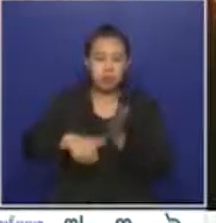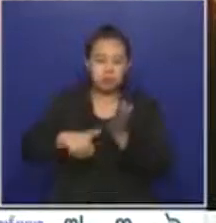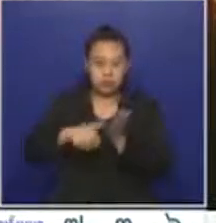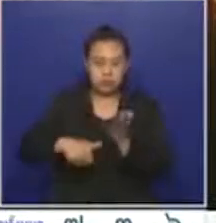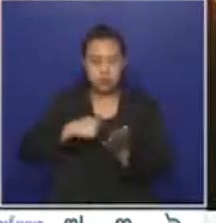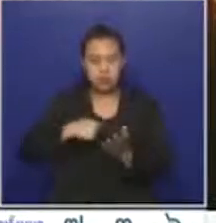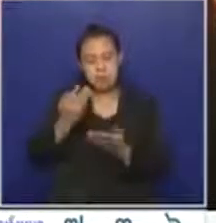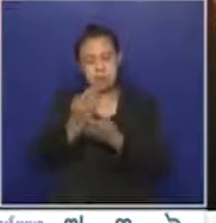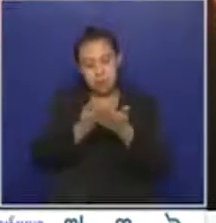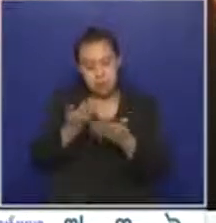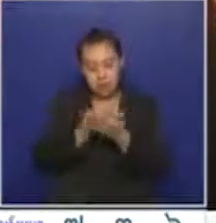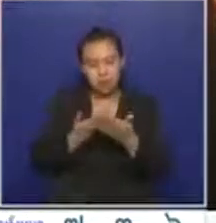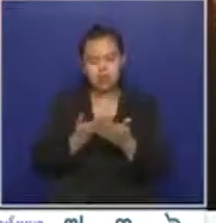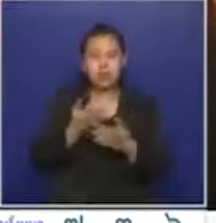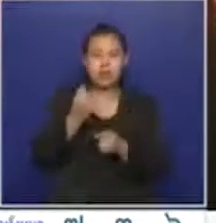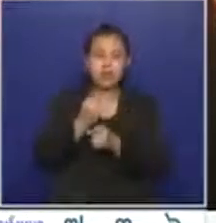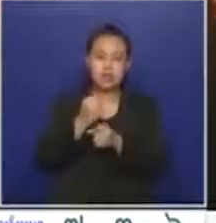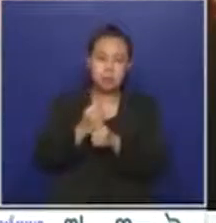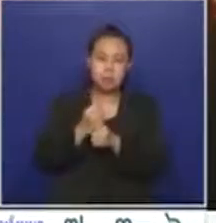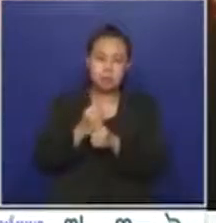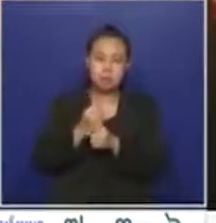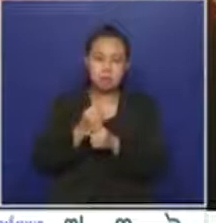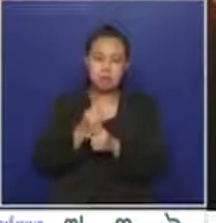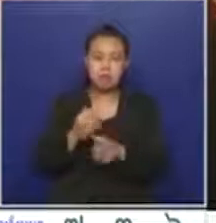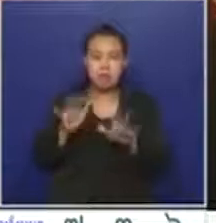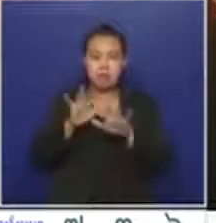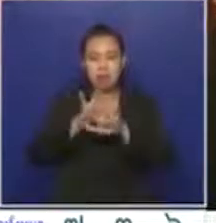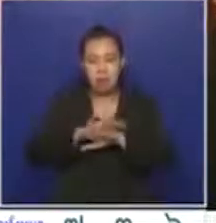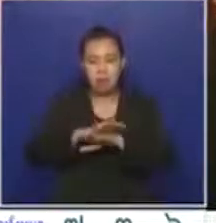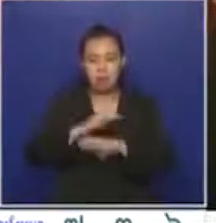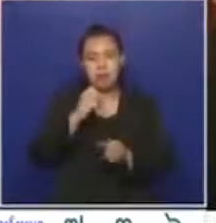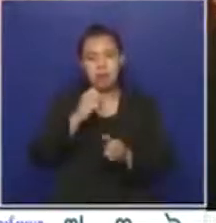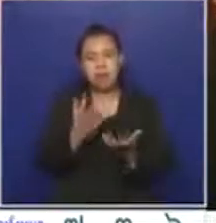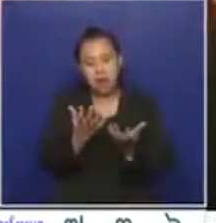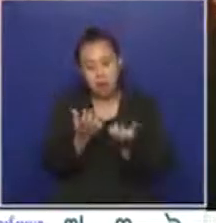ละเอียดรอบคอบว่าสิ่งที่กำลังทำอยู่เป็นการขี่ช้างจับตะกั่วเพียงตัว